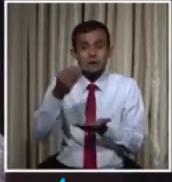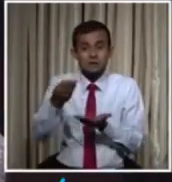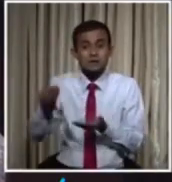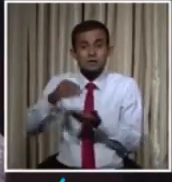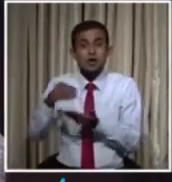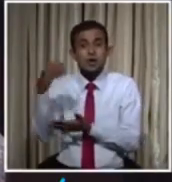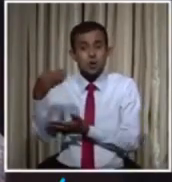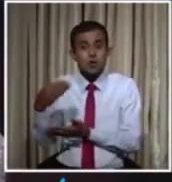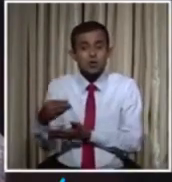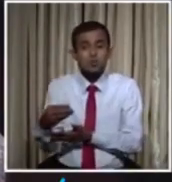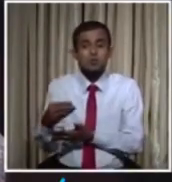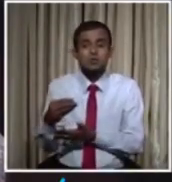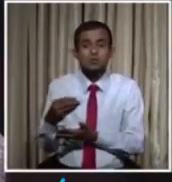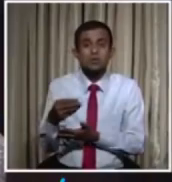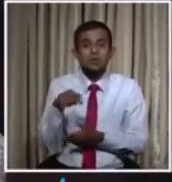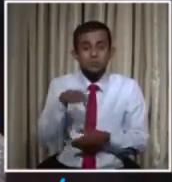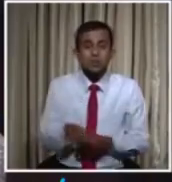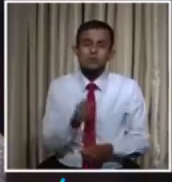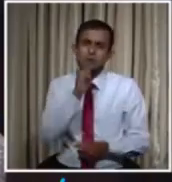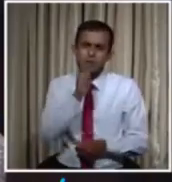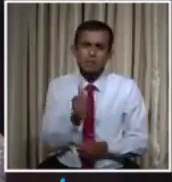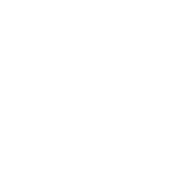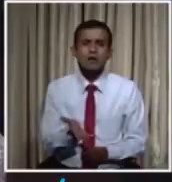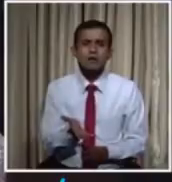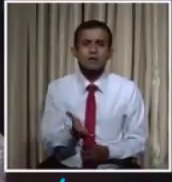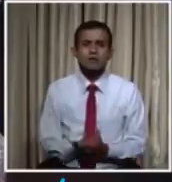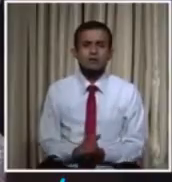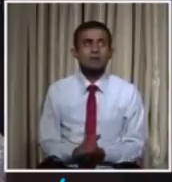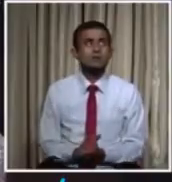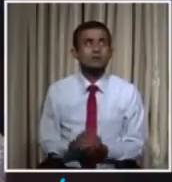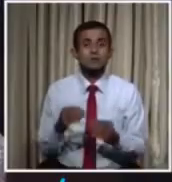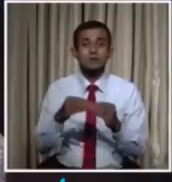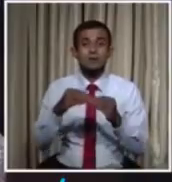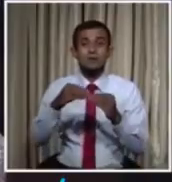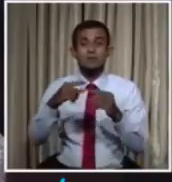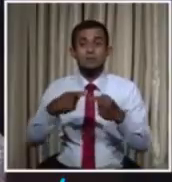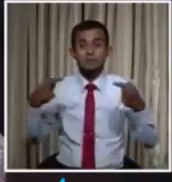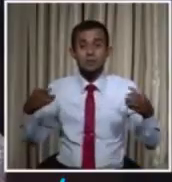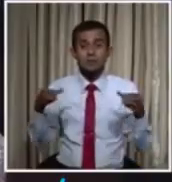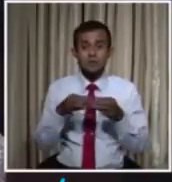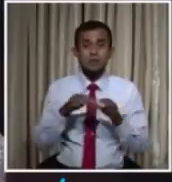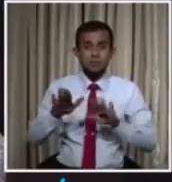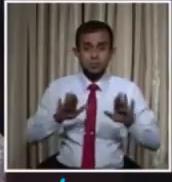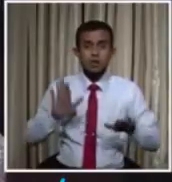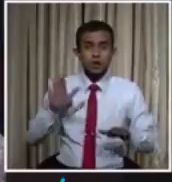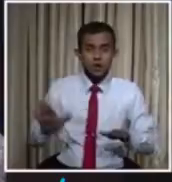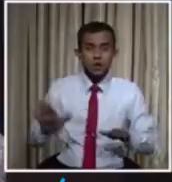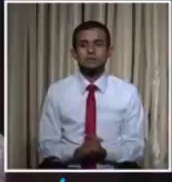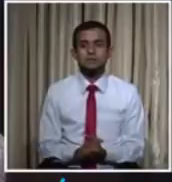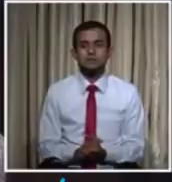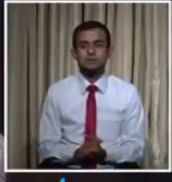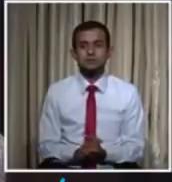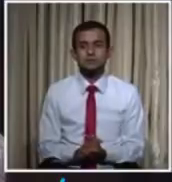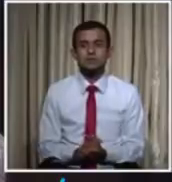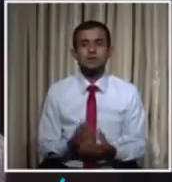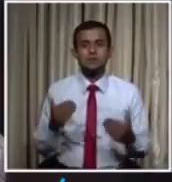ලෝන්ස් ටික මේක තමයි සත්‍යය මේක තමයි යථාර්ථය විපක්ෂයින් අපි සූදානම් ඒට සහයෝගය ලබා දෙ